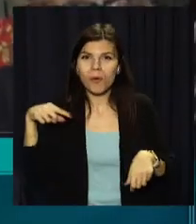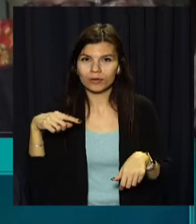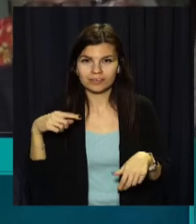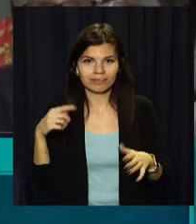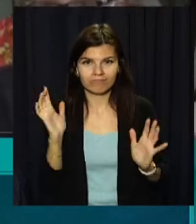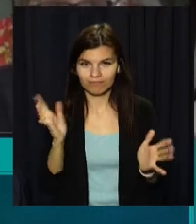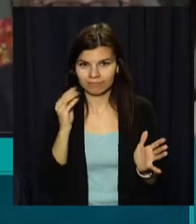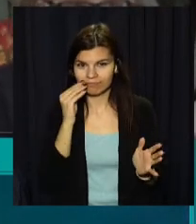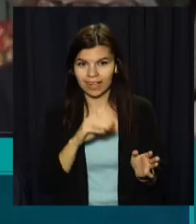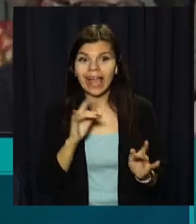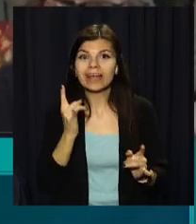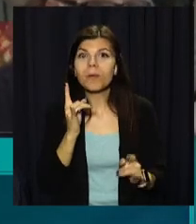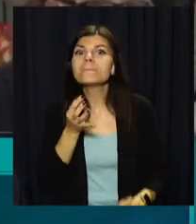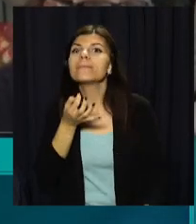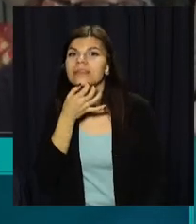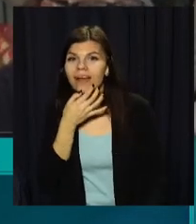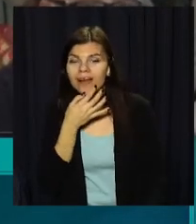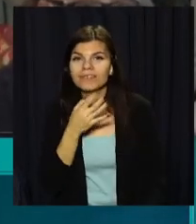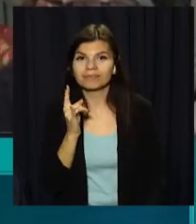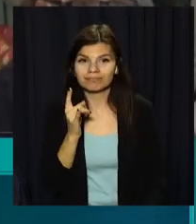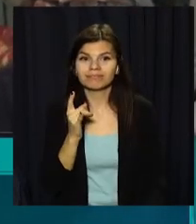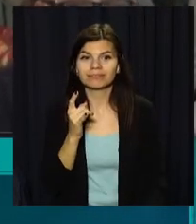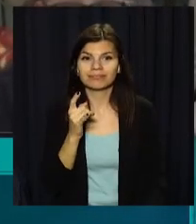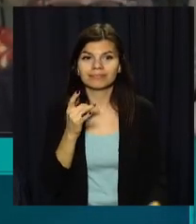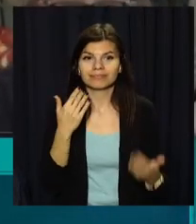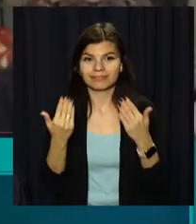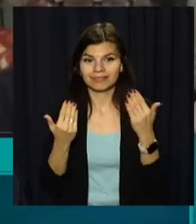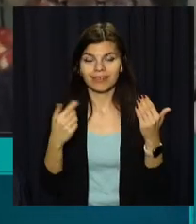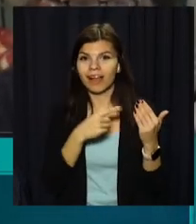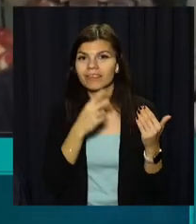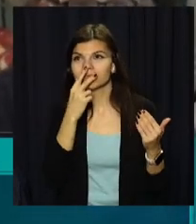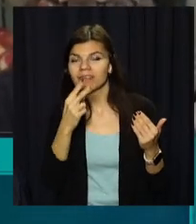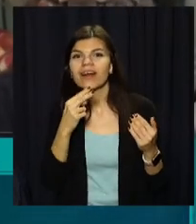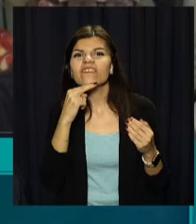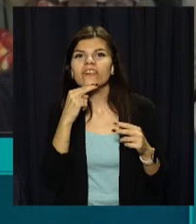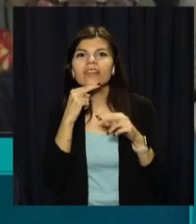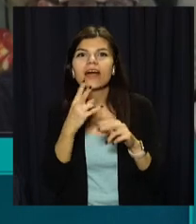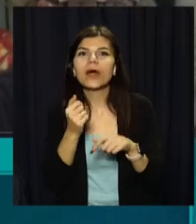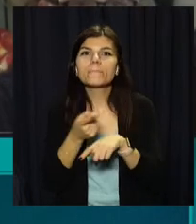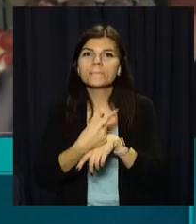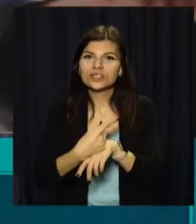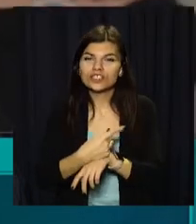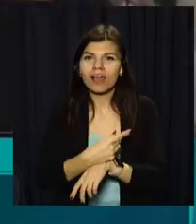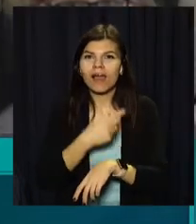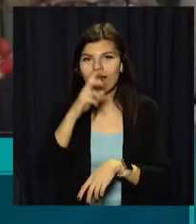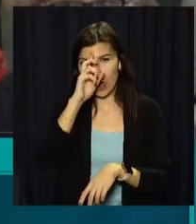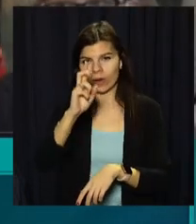дуже понравилось. Спектакль дуже понравився. Вона звернула увагу на мишей, на мишиного